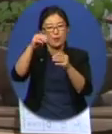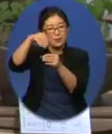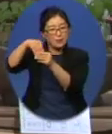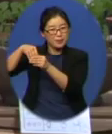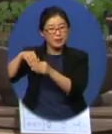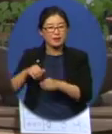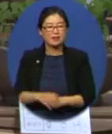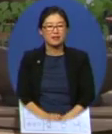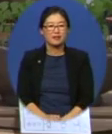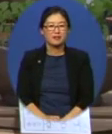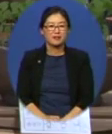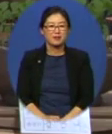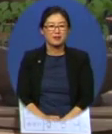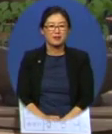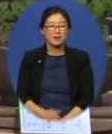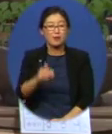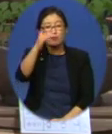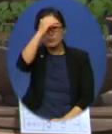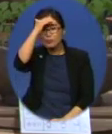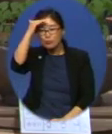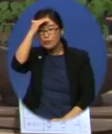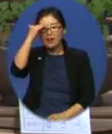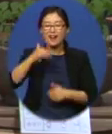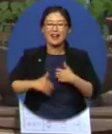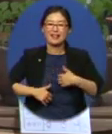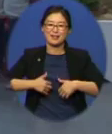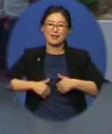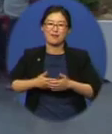모두가 보는 즐거움을 공유하고 있습니다.